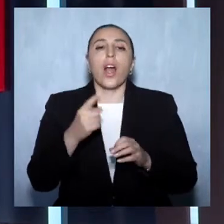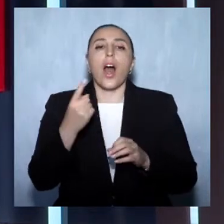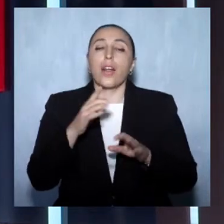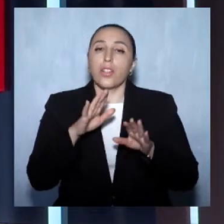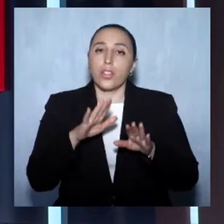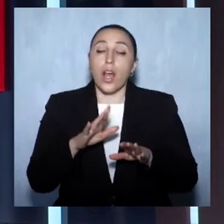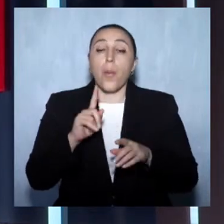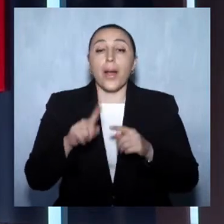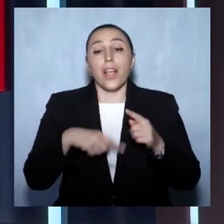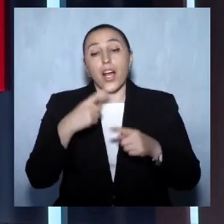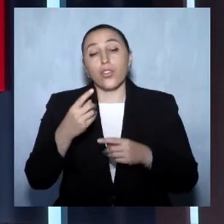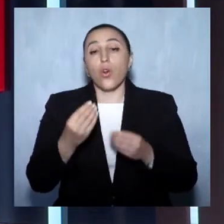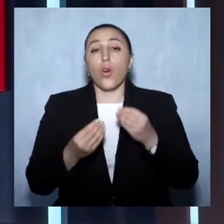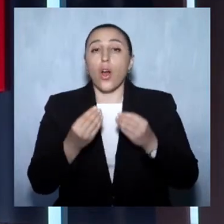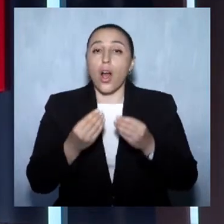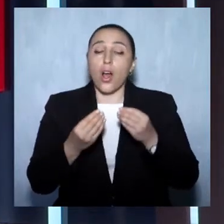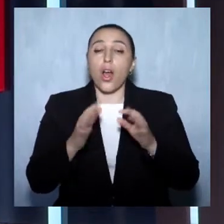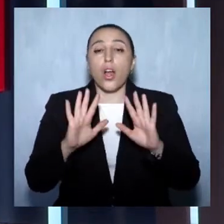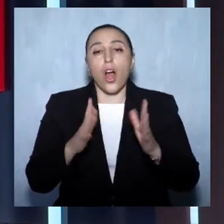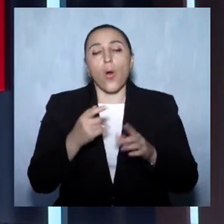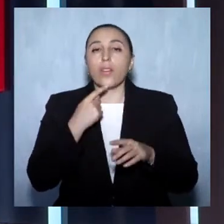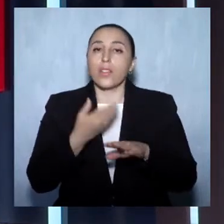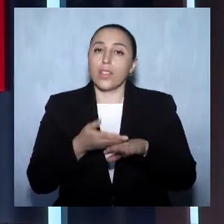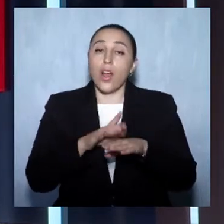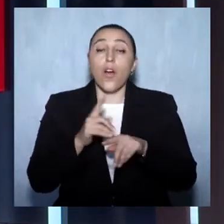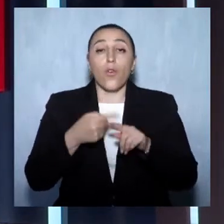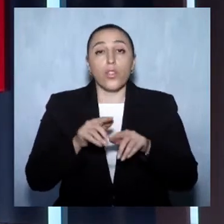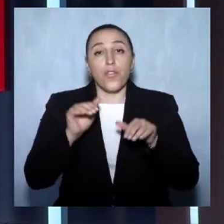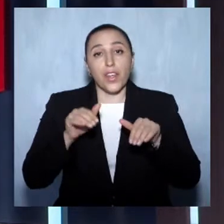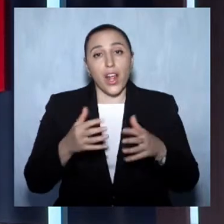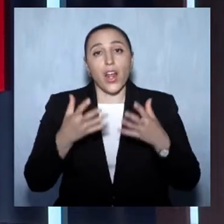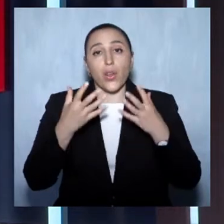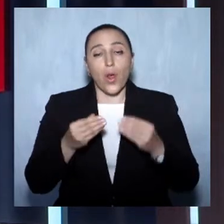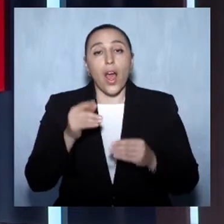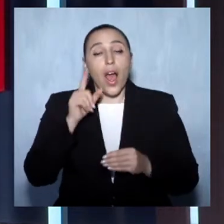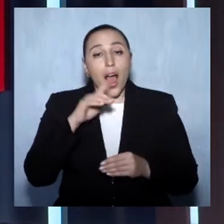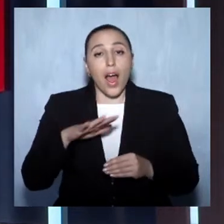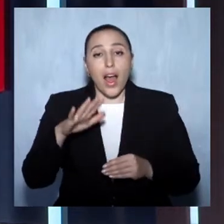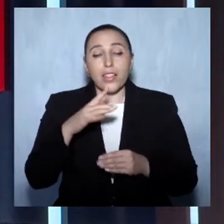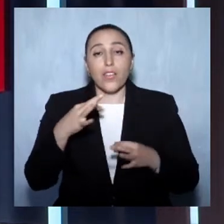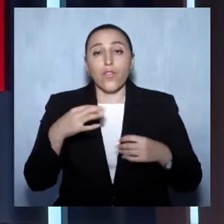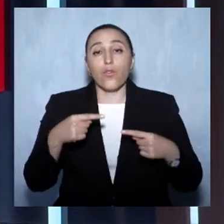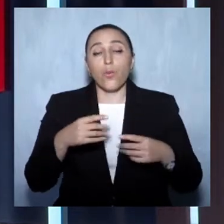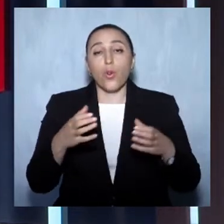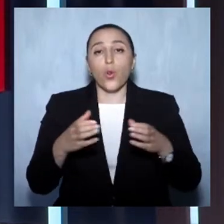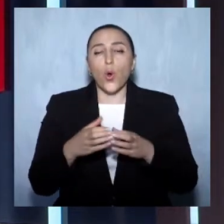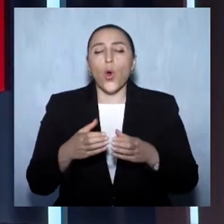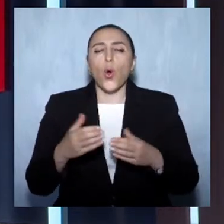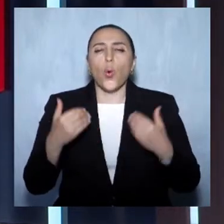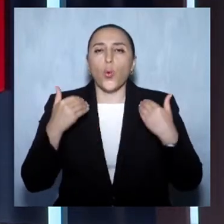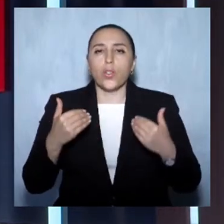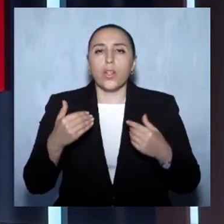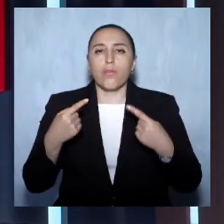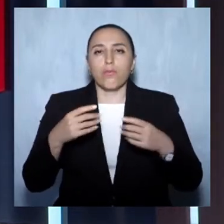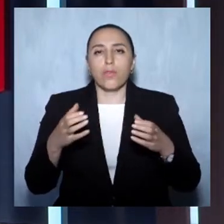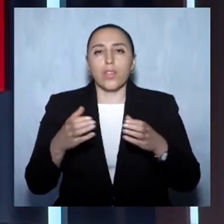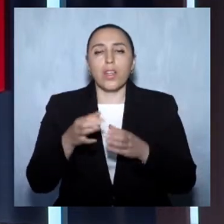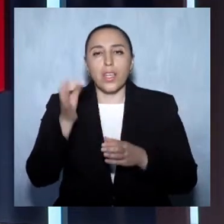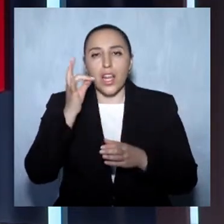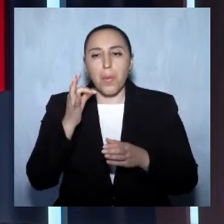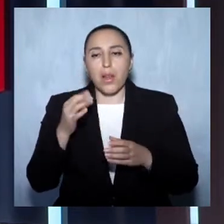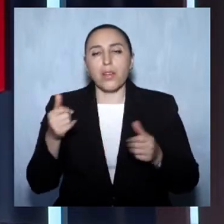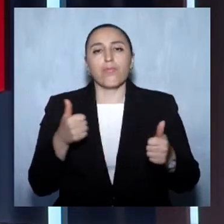սակայն հաջորդ խաղերով դրությունը կարող է բարդանալ։ Կիրակի Հայաստանի ընտրանու մրցակիցը աշխարհի ուժեղագույն թիմերից է Գերմանիայի